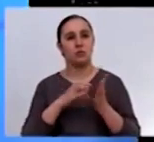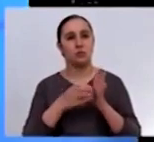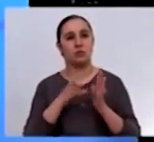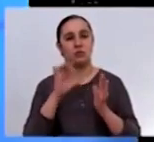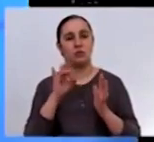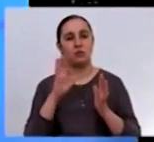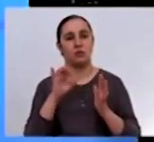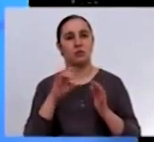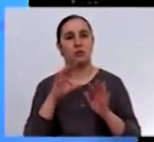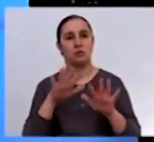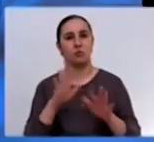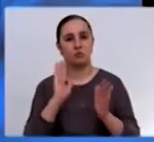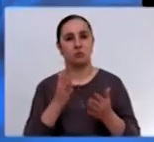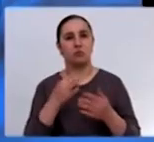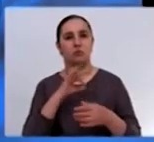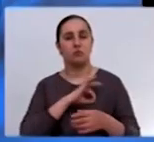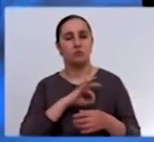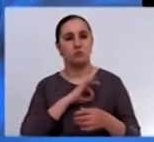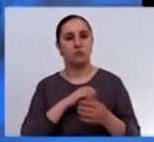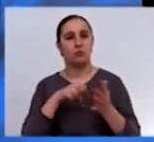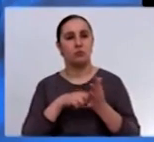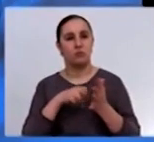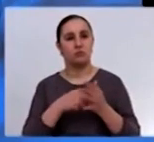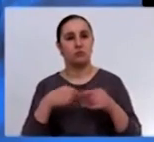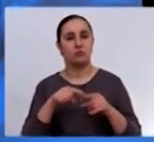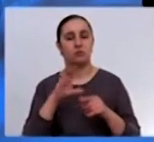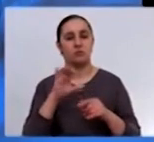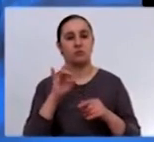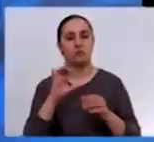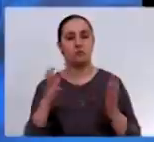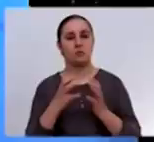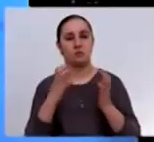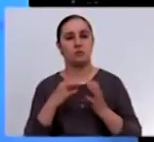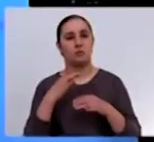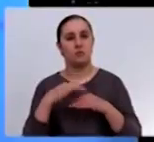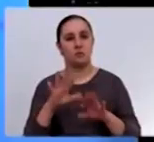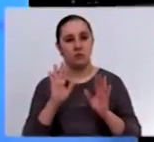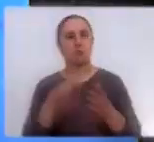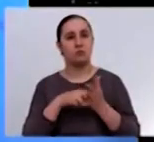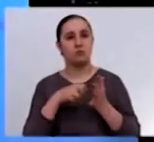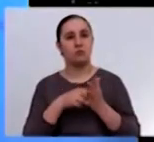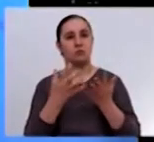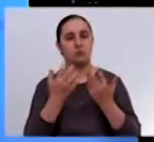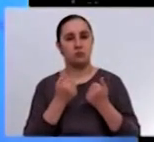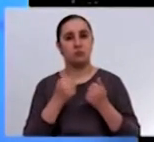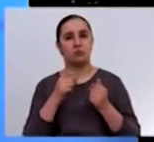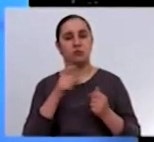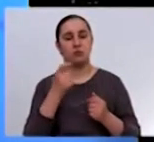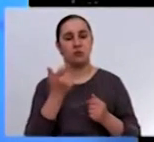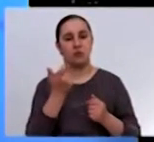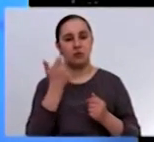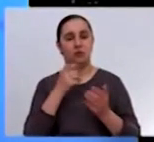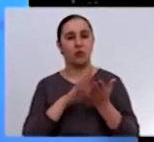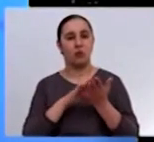serverda joylashgan bo'ladi. Demak, foydalanuvchi pochtasini, demak, o'sha serverda saqlab boradi. Pochtani olish uchun egasining